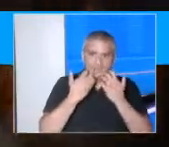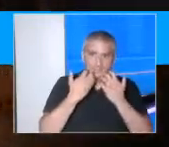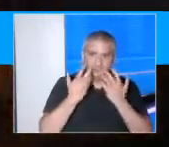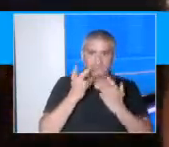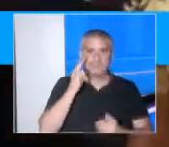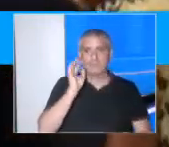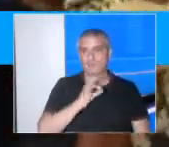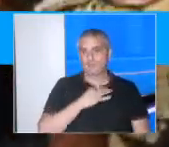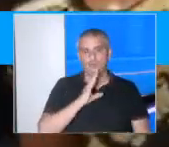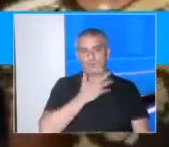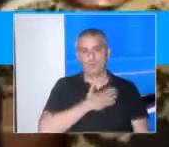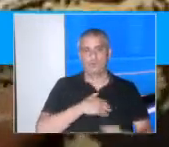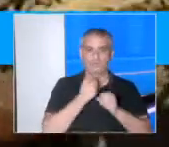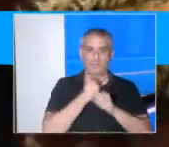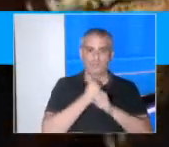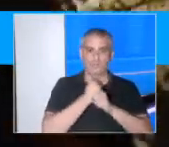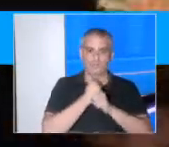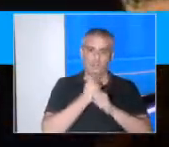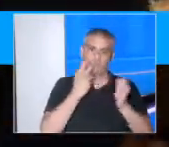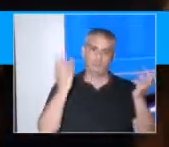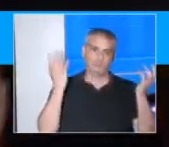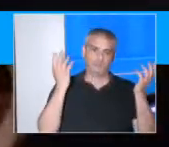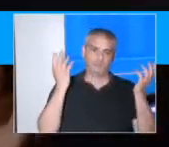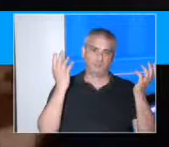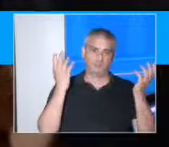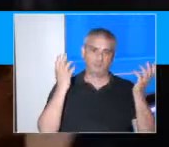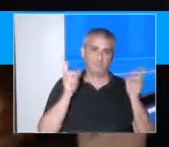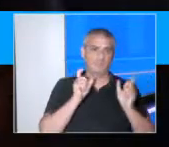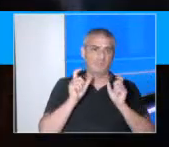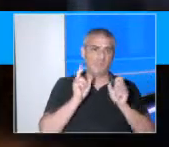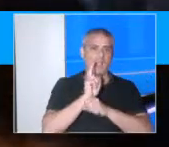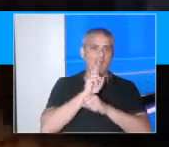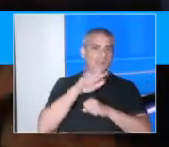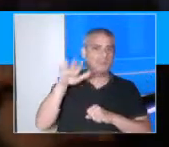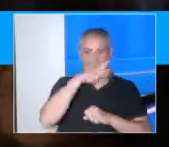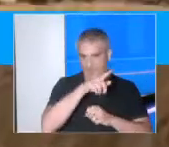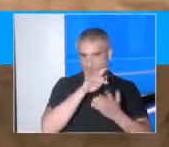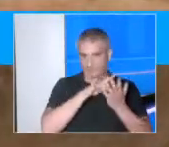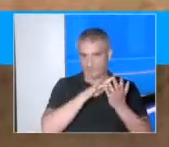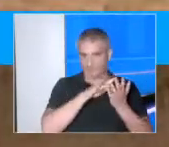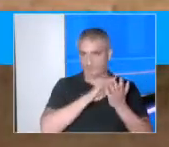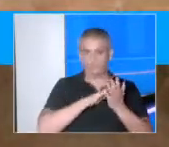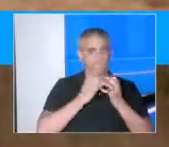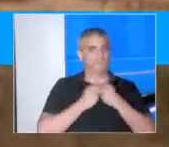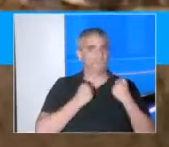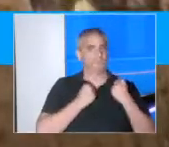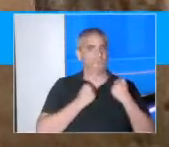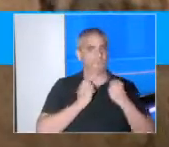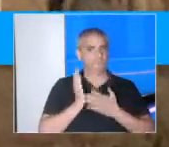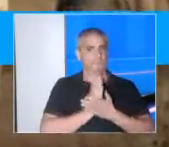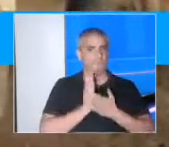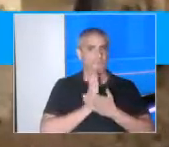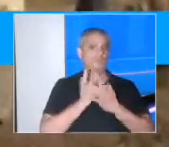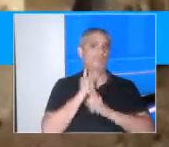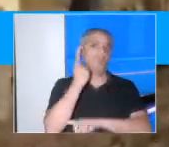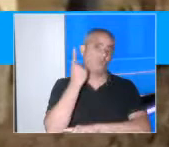את הצד שלו ומה הוא הולך לעשות. אז מערך הגנה האווירי של צהל נמצא כרגע פרוס דרוך בכוננות די